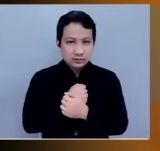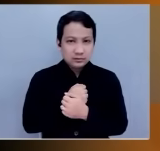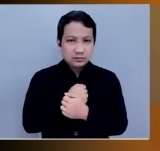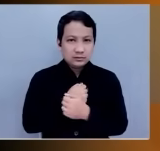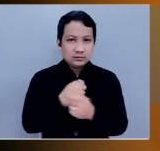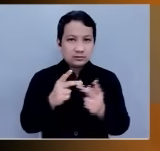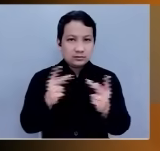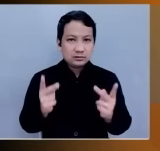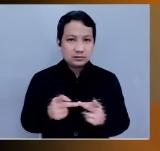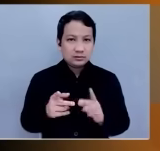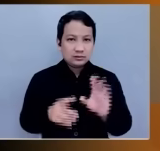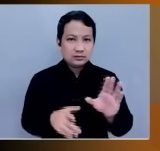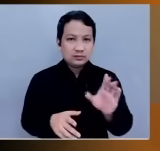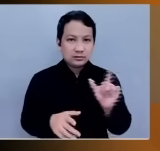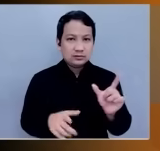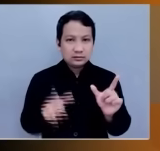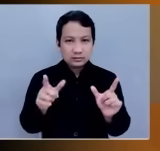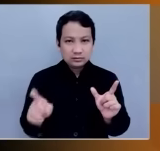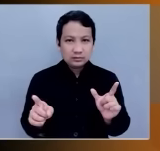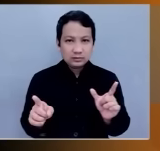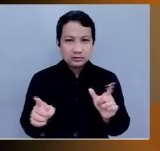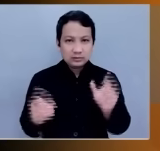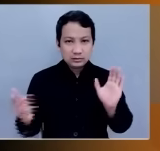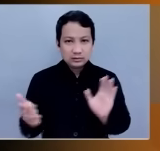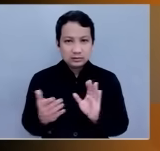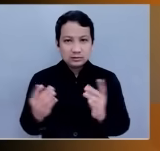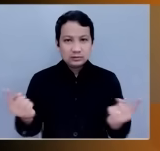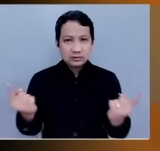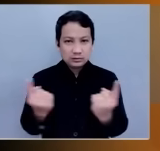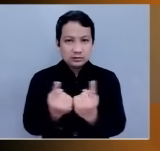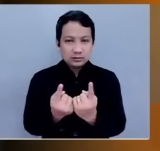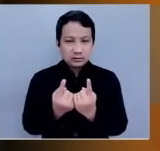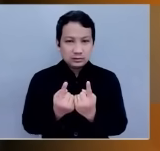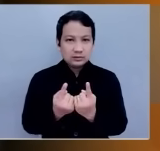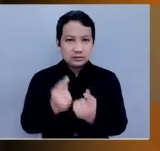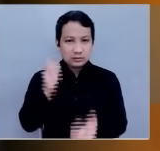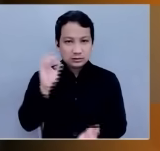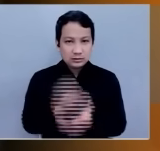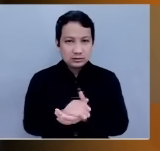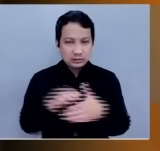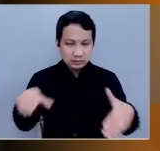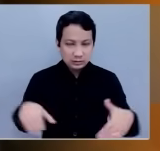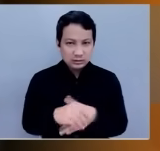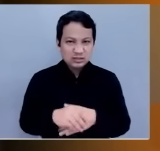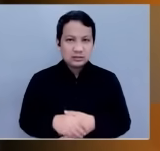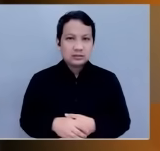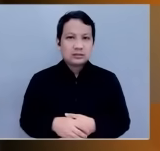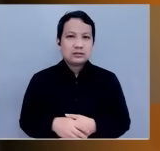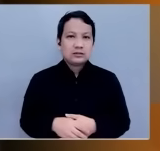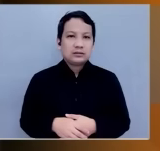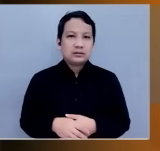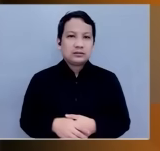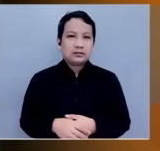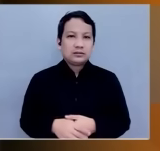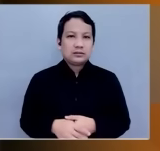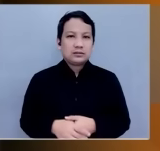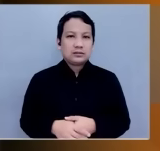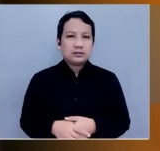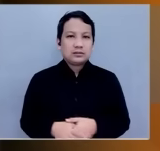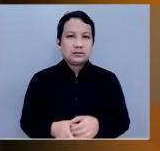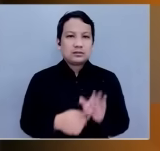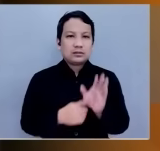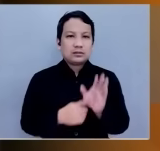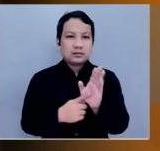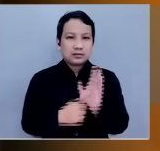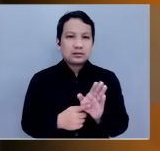2021 dito humaharap kay senor Aguila ang mga mag-asawang ipinakasal niya ipinapakita ng mga mag-asawa sa harap ng leader